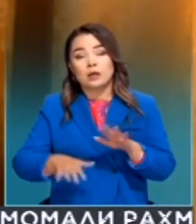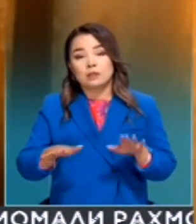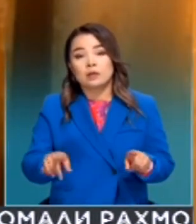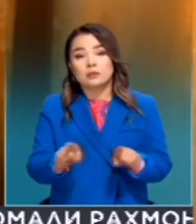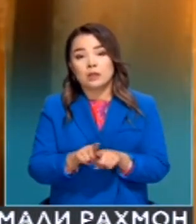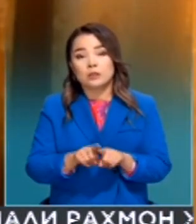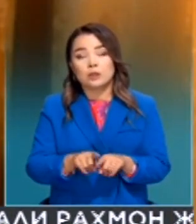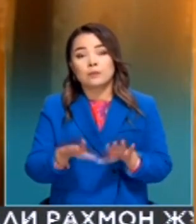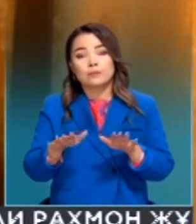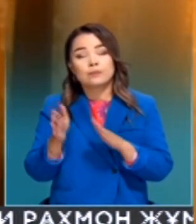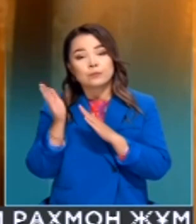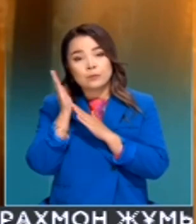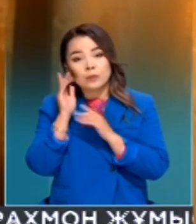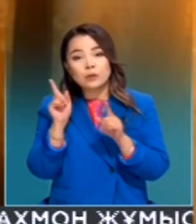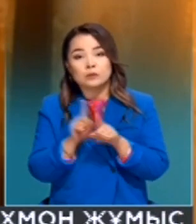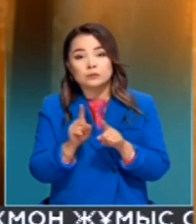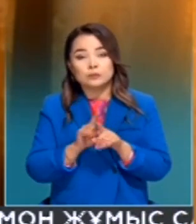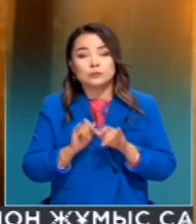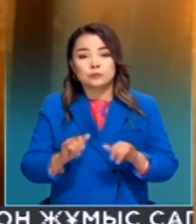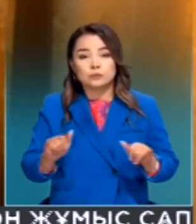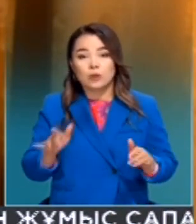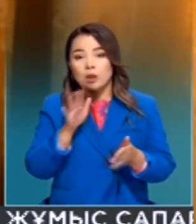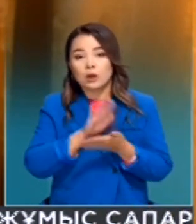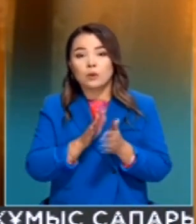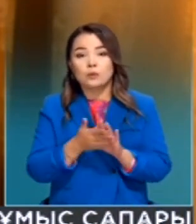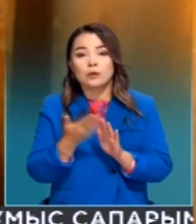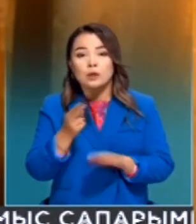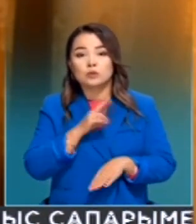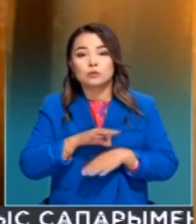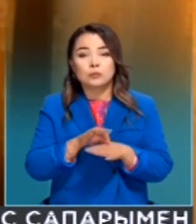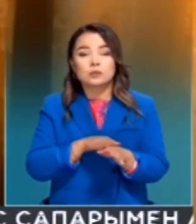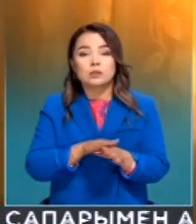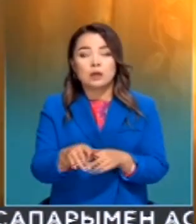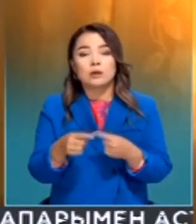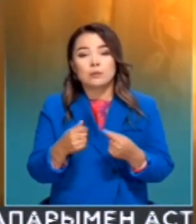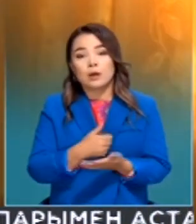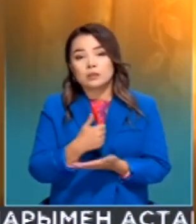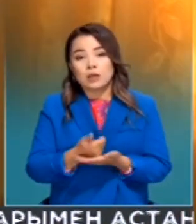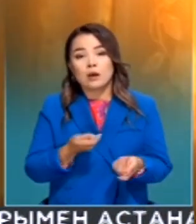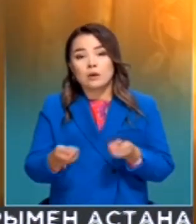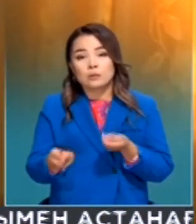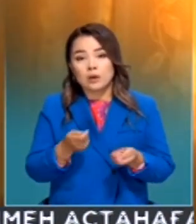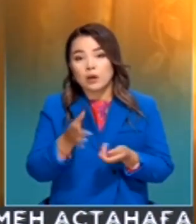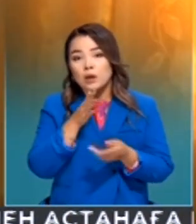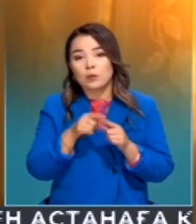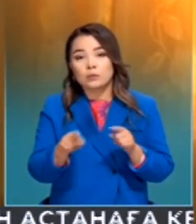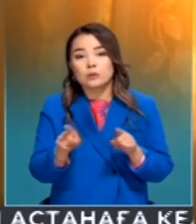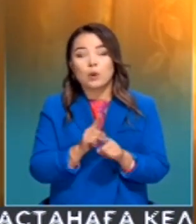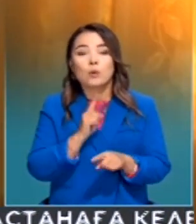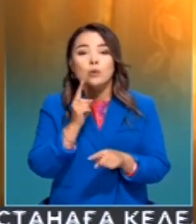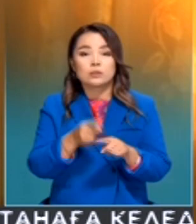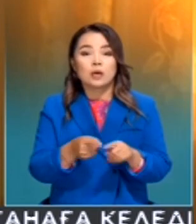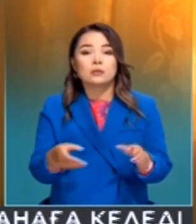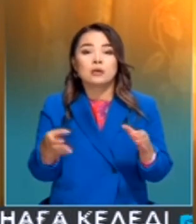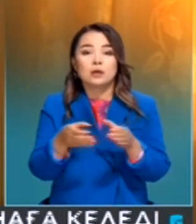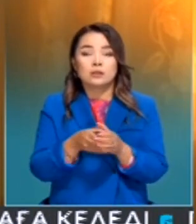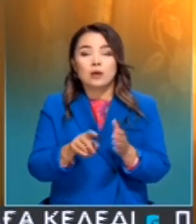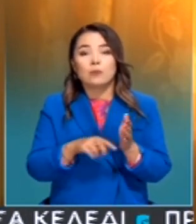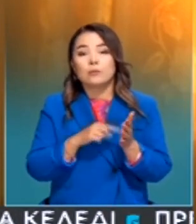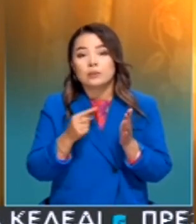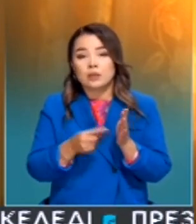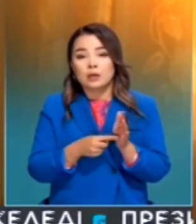орталықтың төсек орнының көбейту бағытында жұмыс жасалуда басқарма бағытынан қосымша тіптен осындай топтарға деген